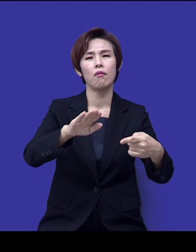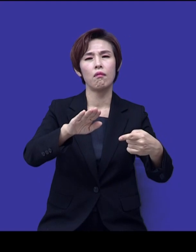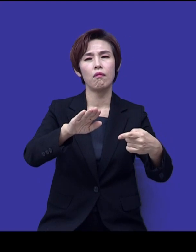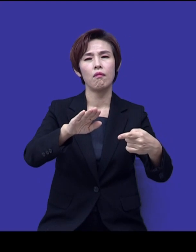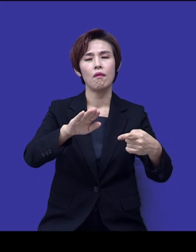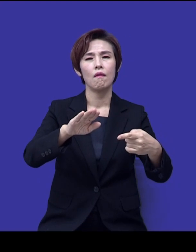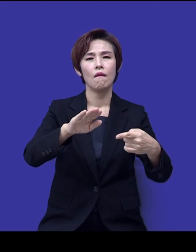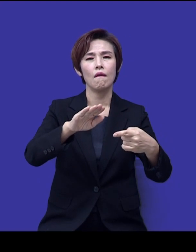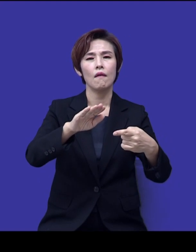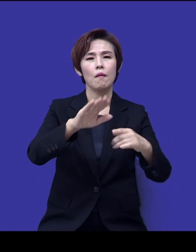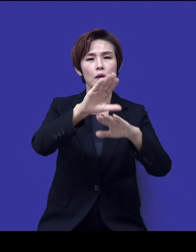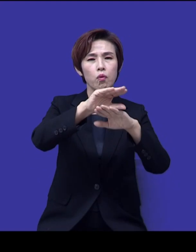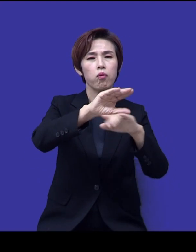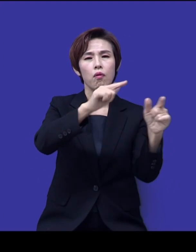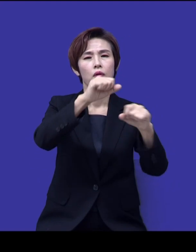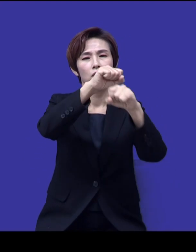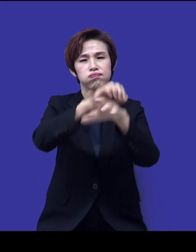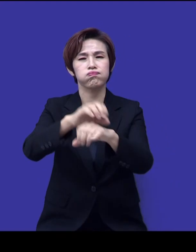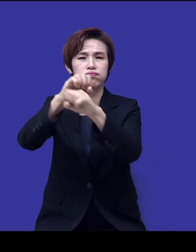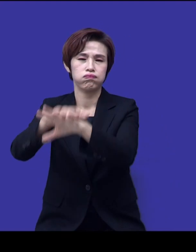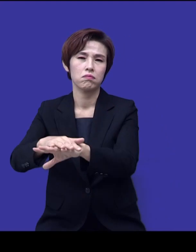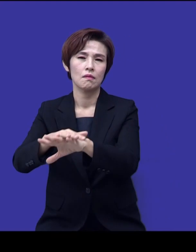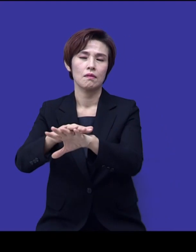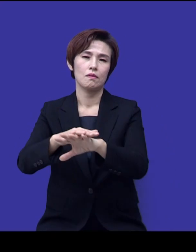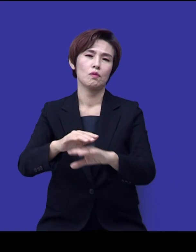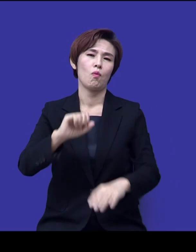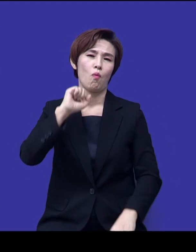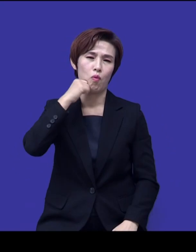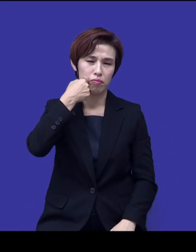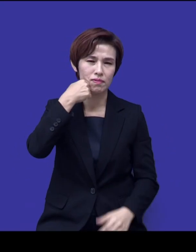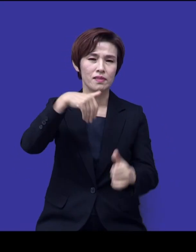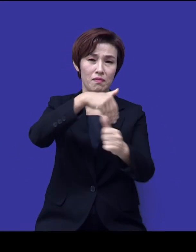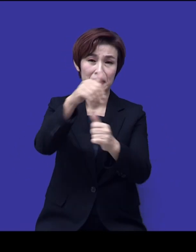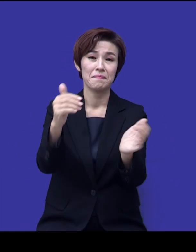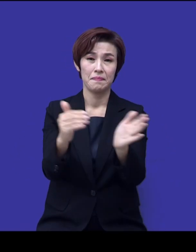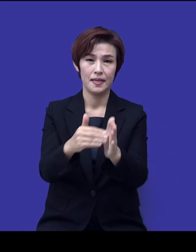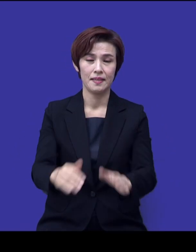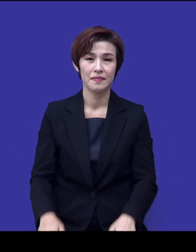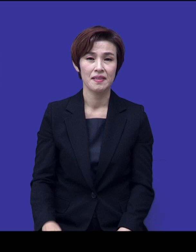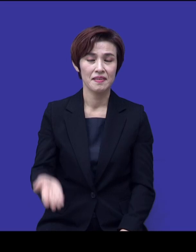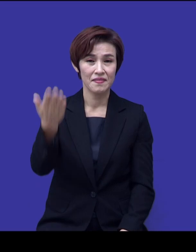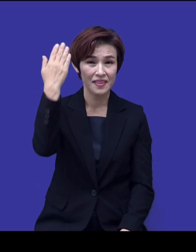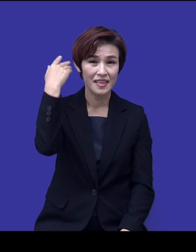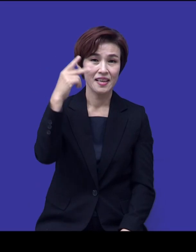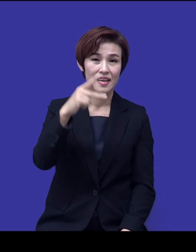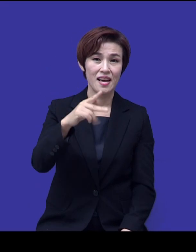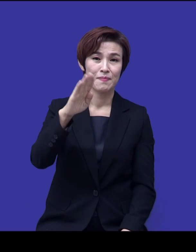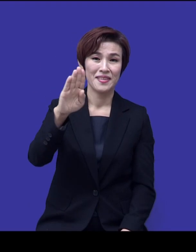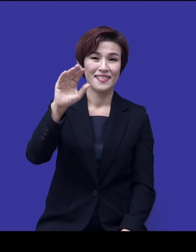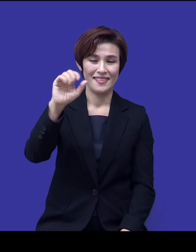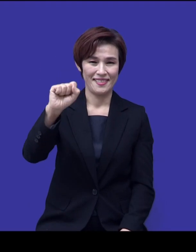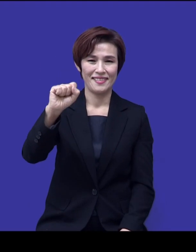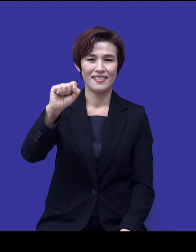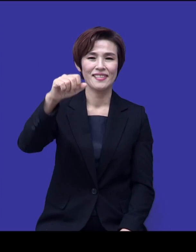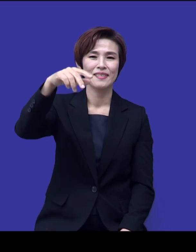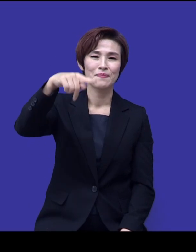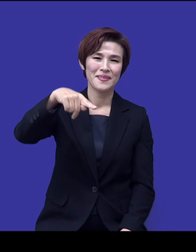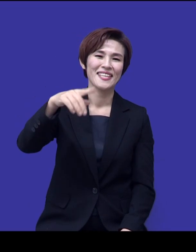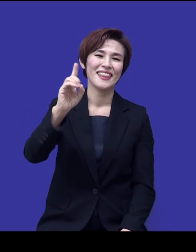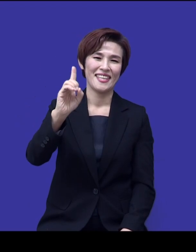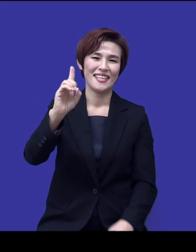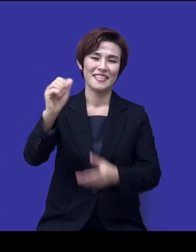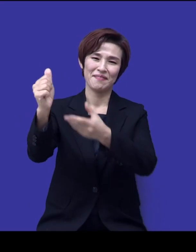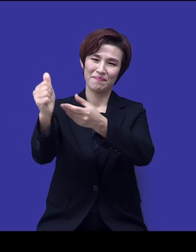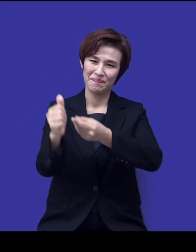걸으셨다고 하시는데요. 그때 더 예수님을 또 뜨겁게 만나셨다고 합니다. 네. 우리 전직 KBS 드라마국의 김영진 PD님